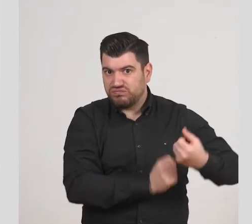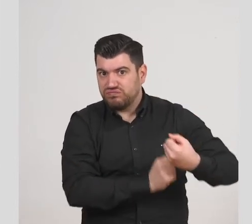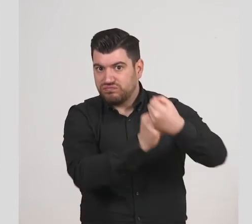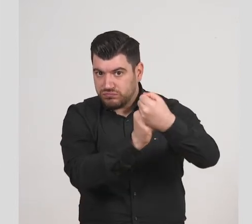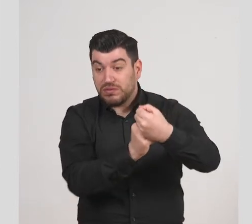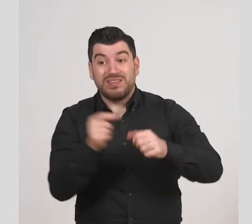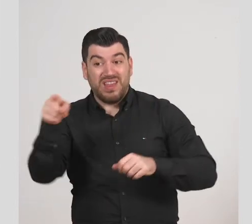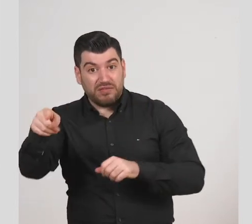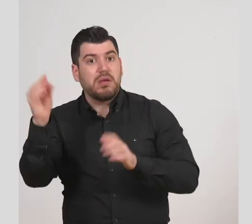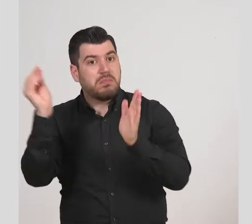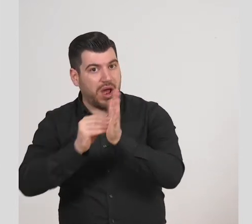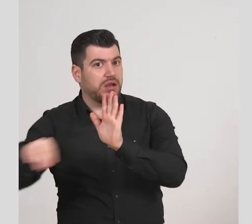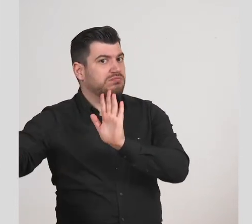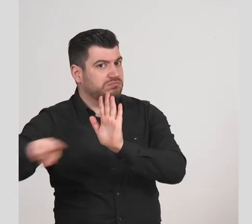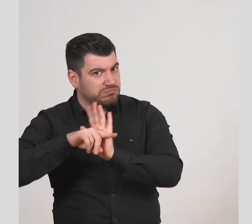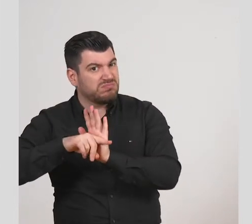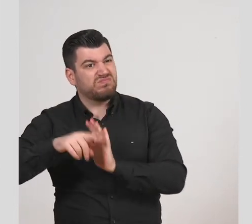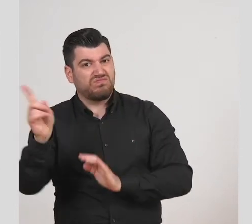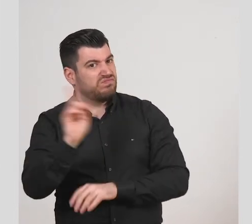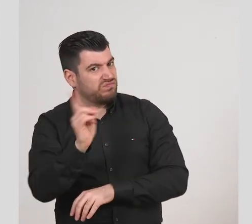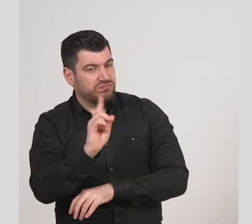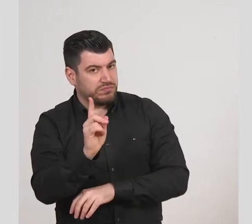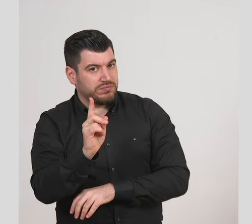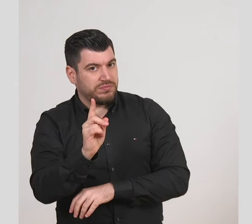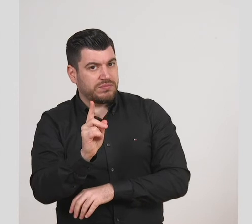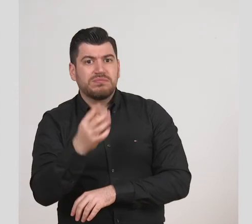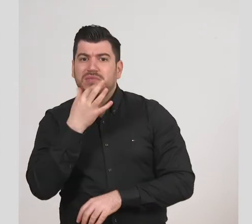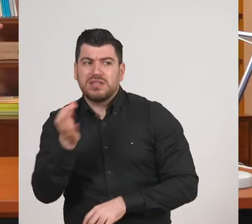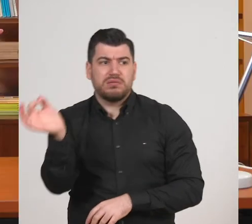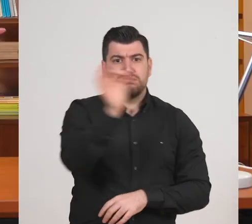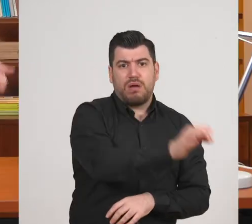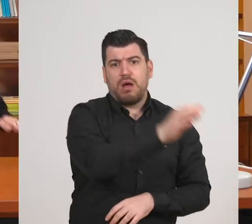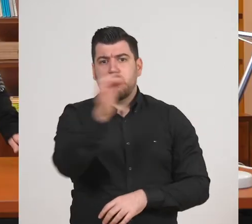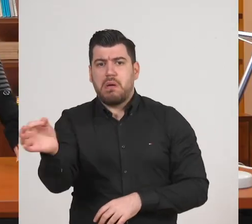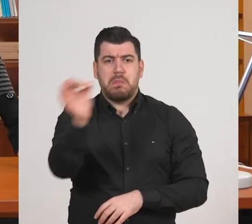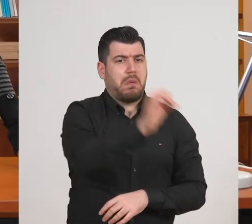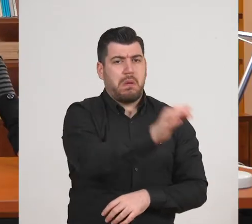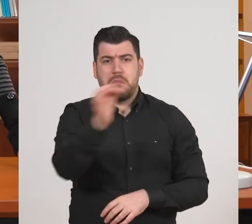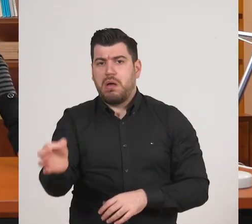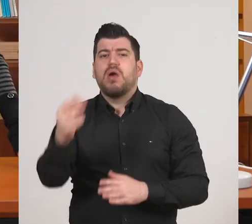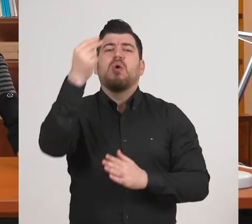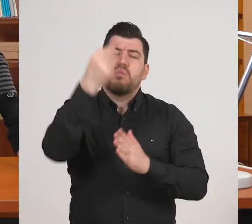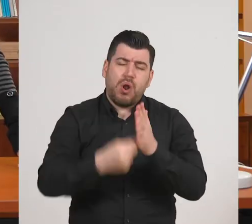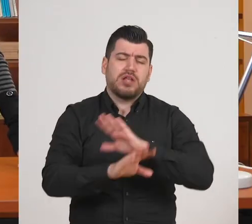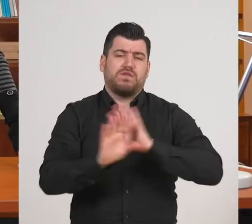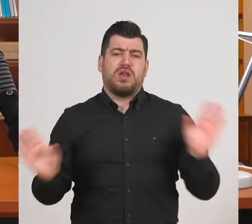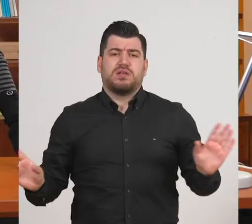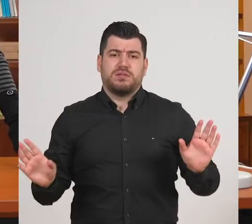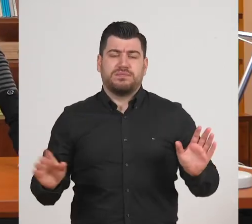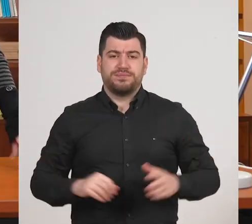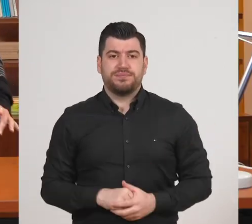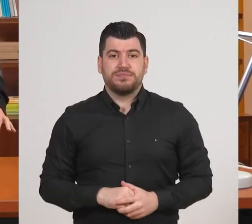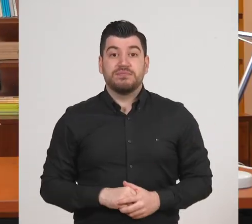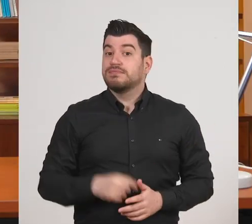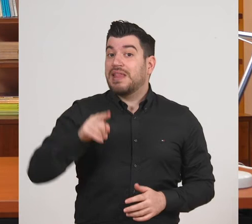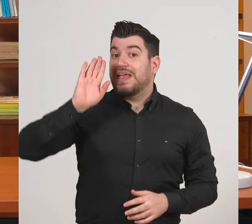το αντεπιχείρημα, δηλαδή την αντίθετη άποψη. Αυτό μπορεί να γίνει αρκετές φορές, έτσι ο ένας με τον άλλο,